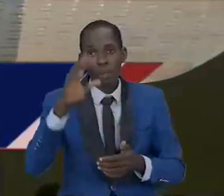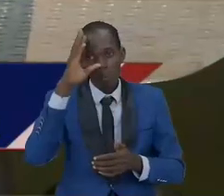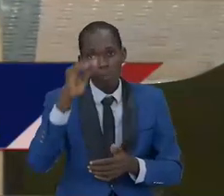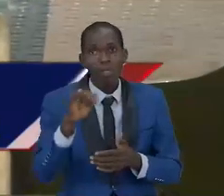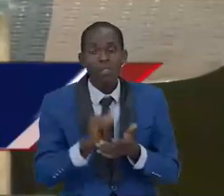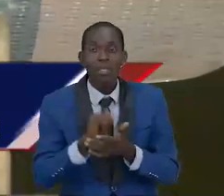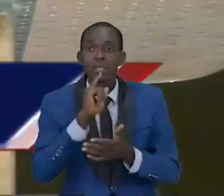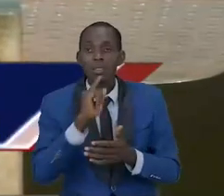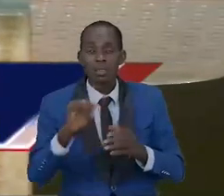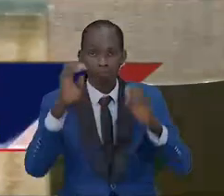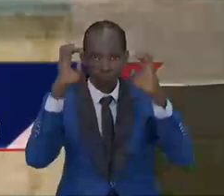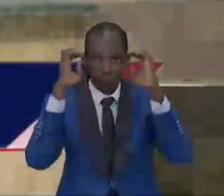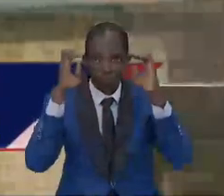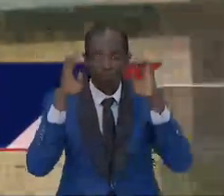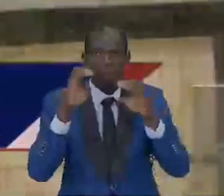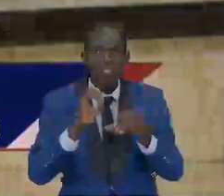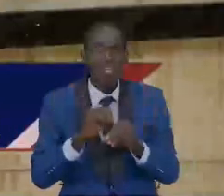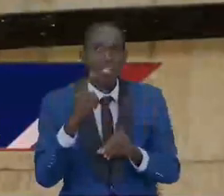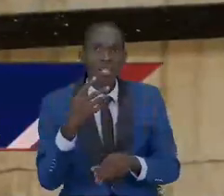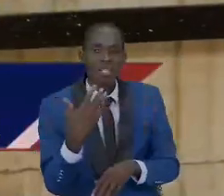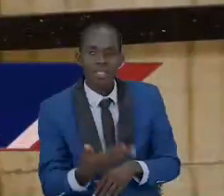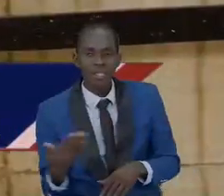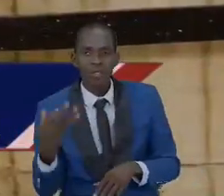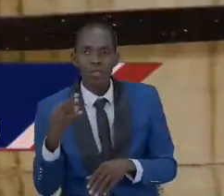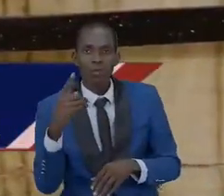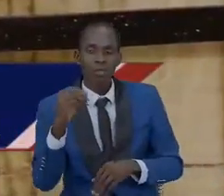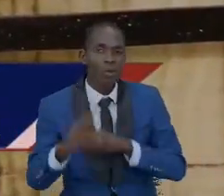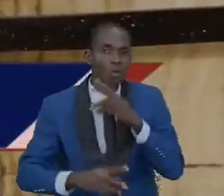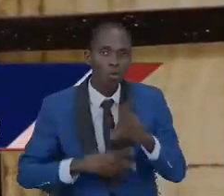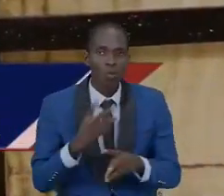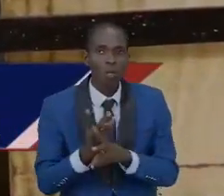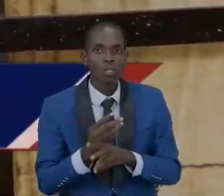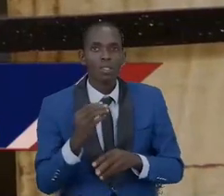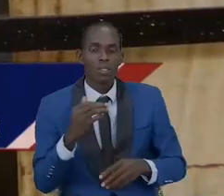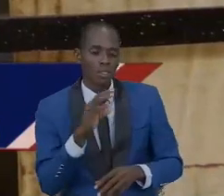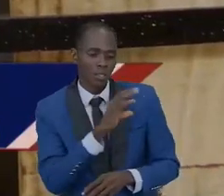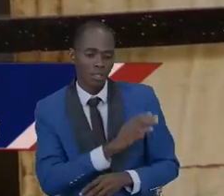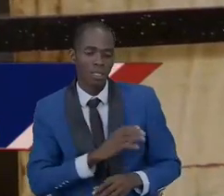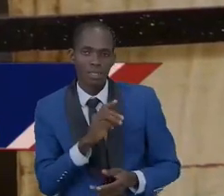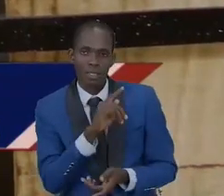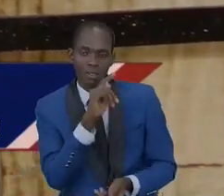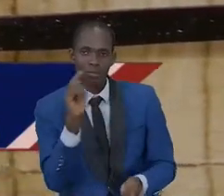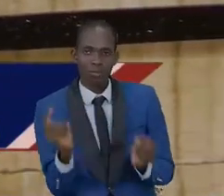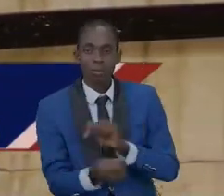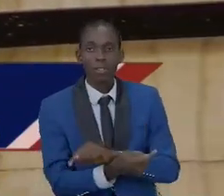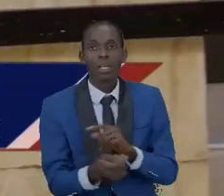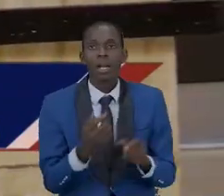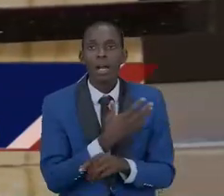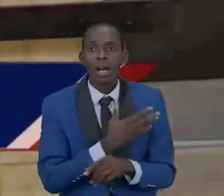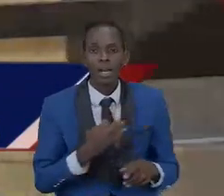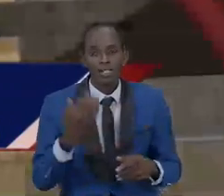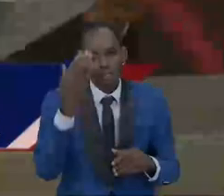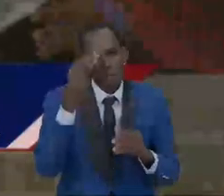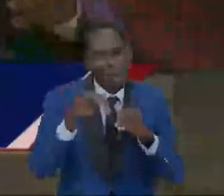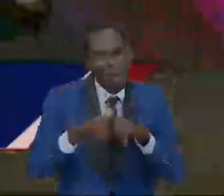ont moins sachant verset 16 que ce n'est pas par les œuvres la loi vous voyez des gens qui savent la